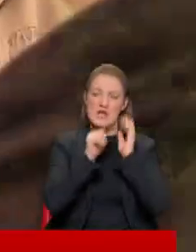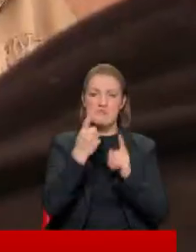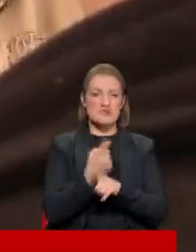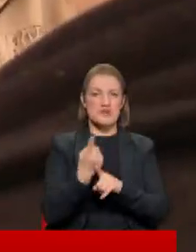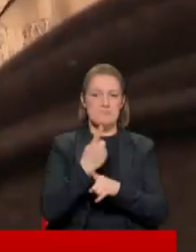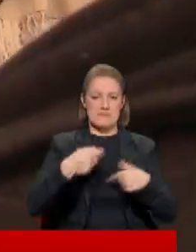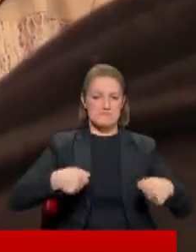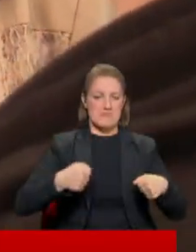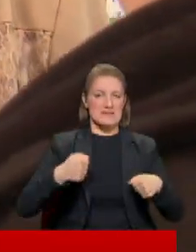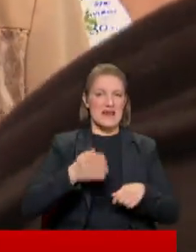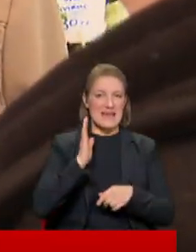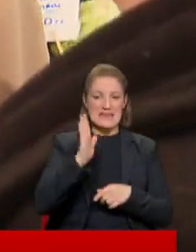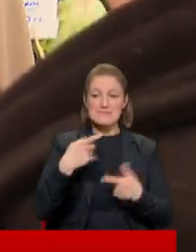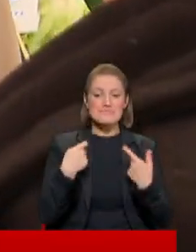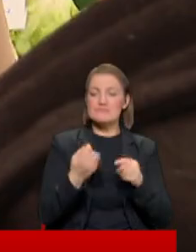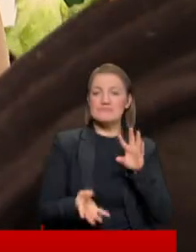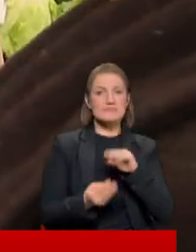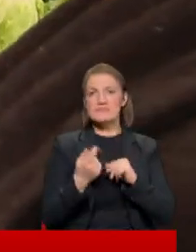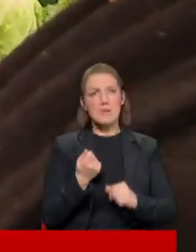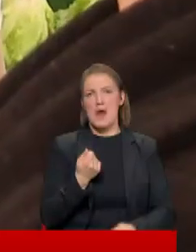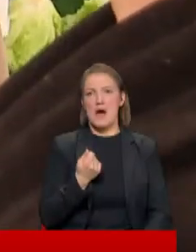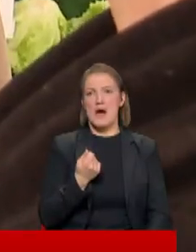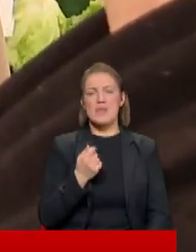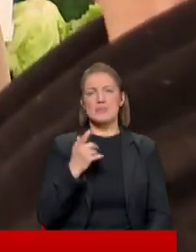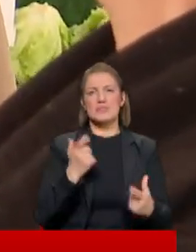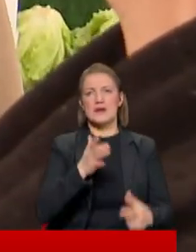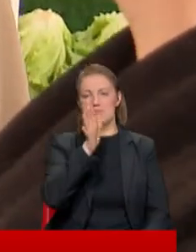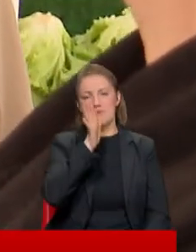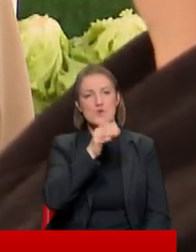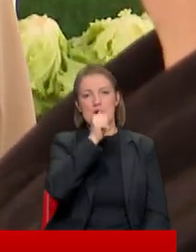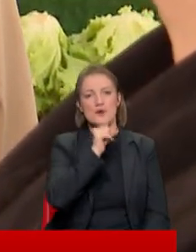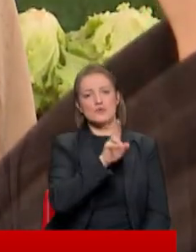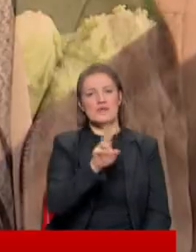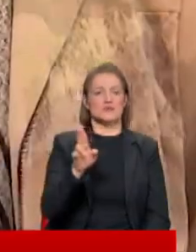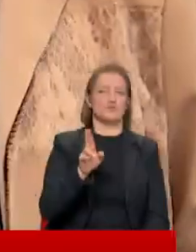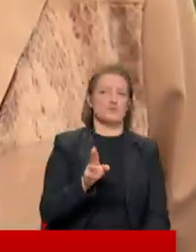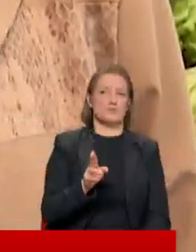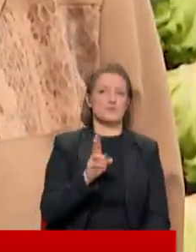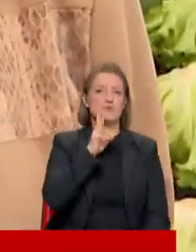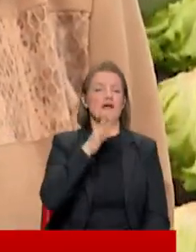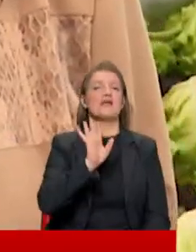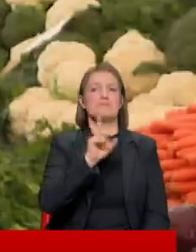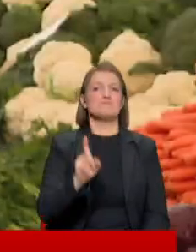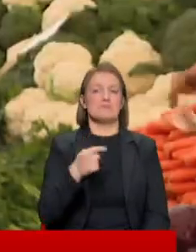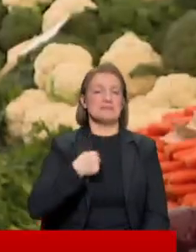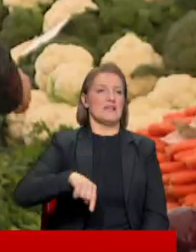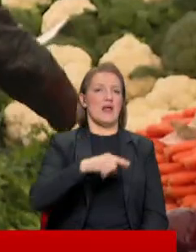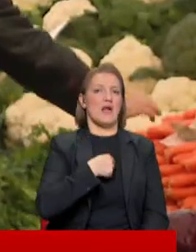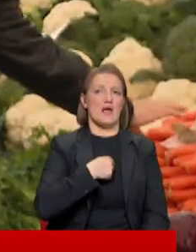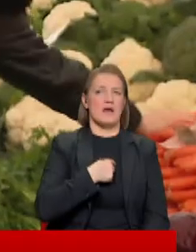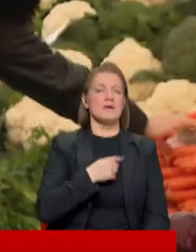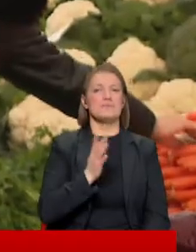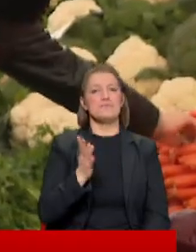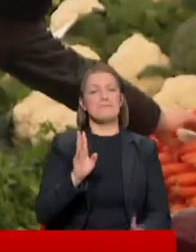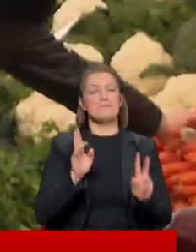şey. Bir pazara çıkışın bize maliyeti nedir? Nereden baksan 500, 600, 700 gidiyor. Yazık günah değil mi bizlere? Mevsiminde